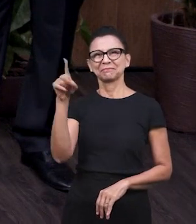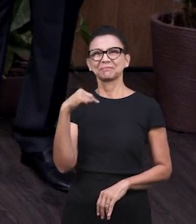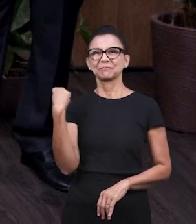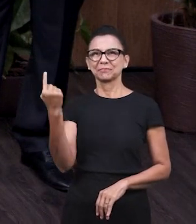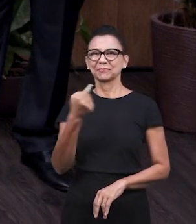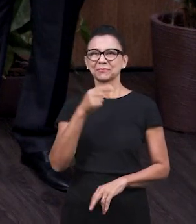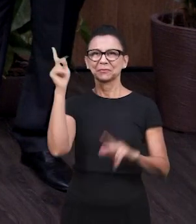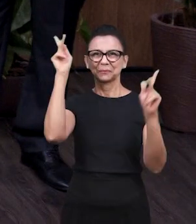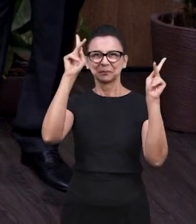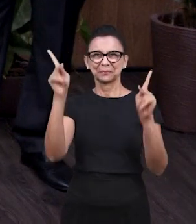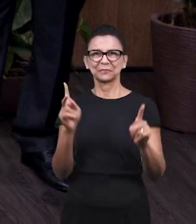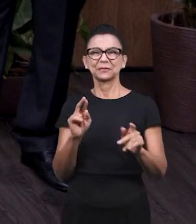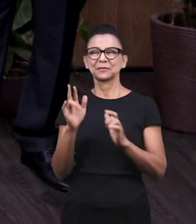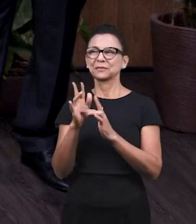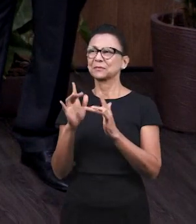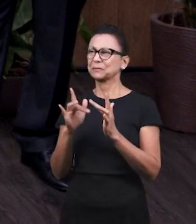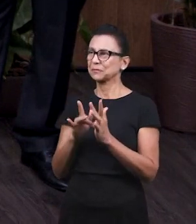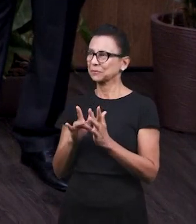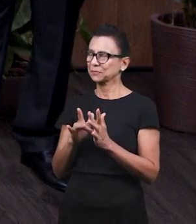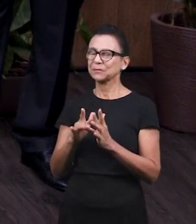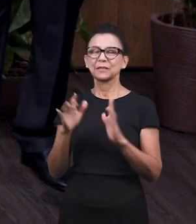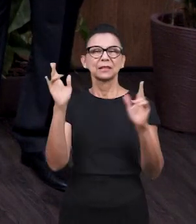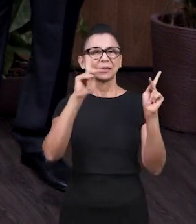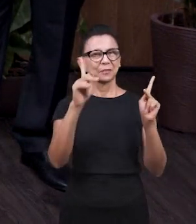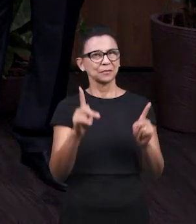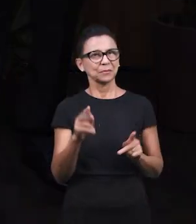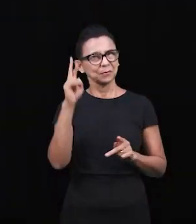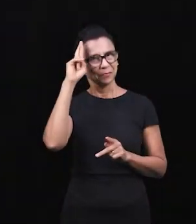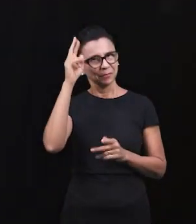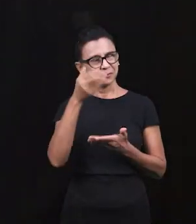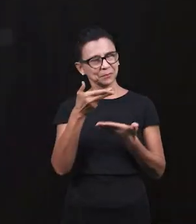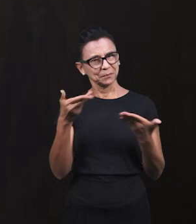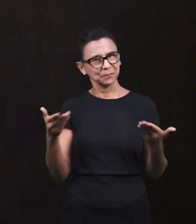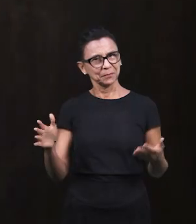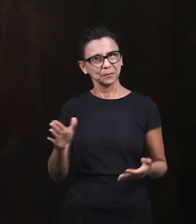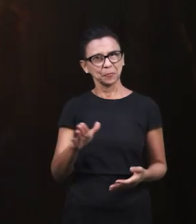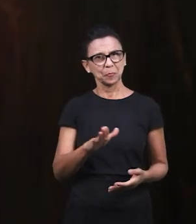Jésus. La paix du Seigneur. A paz do Senhor.